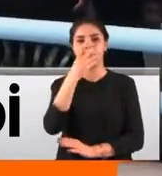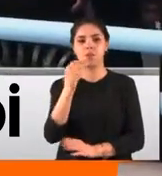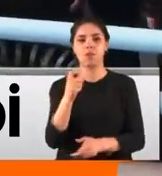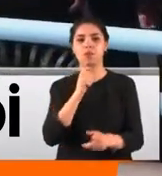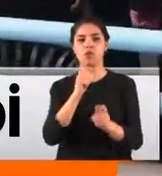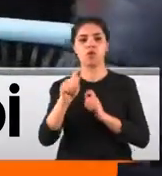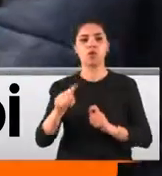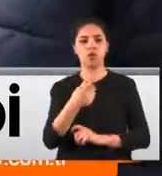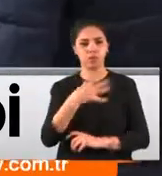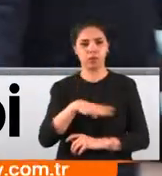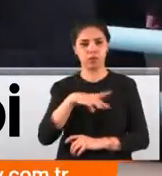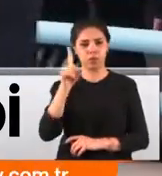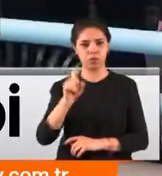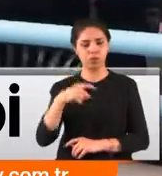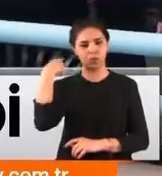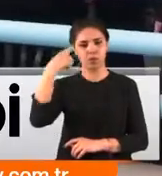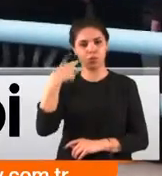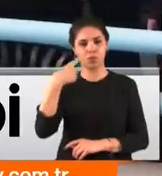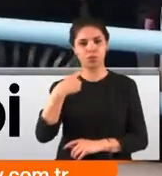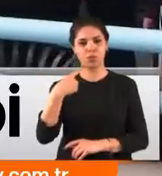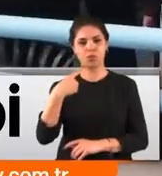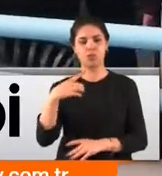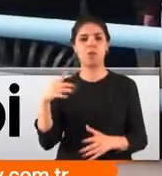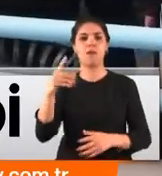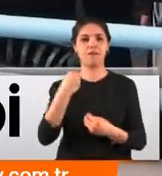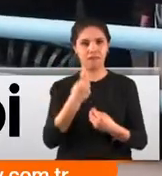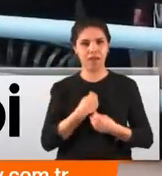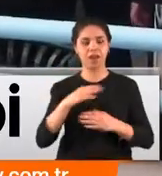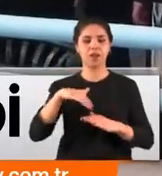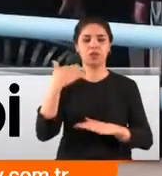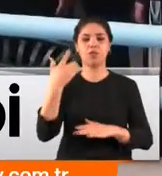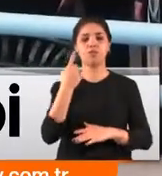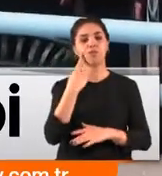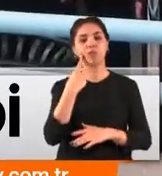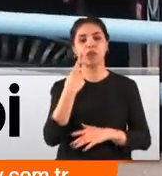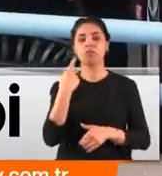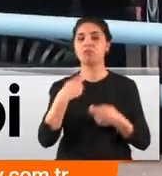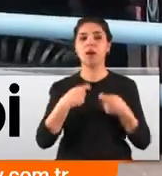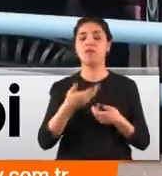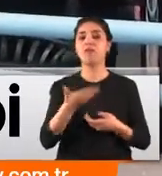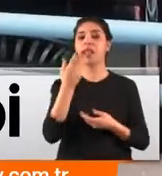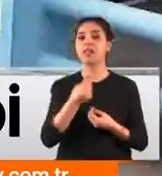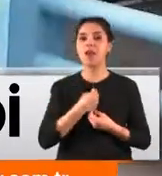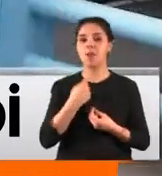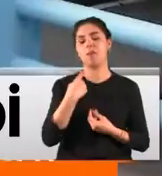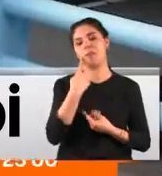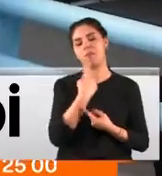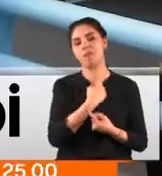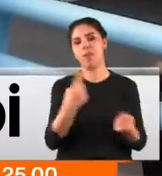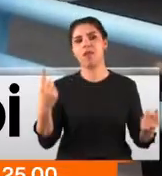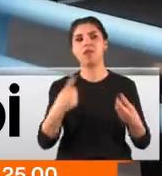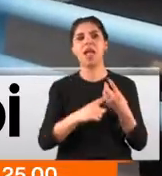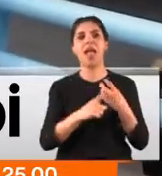anlaşması yapmayı düşünüyor musunuz? Düşünürüz, bir bağlanırsın, ondan sonra da onu düşünürüz. Bakacak mısınız hangi banka ne kadar veriyor? Tabii ki bakacağız.